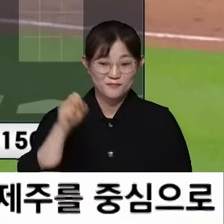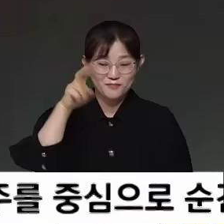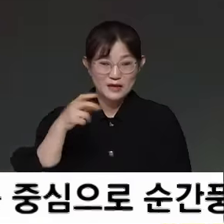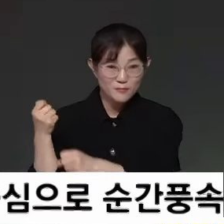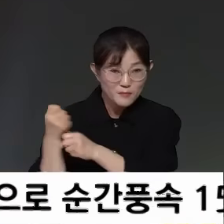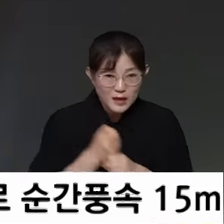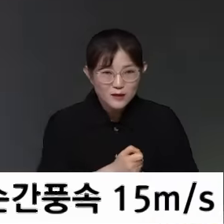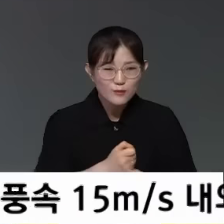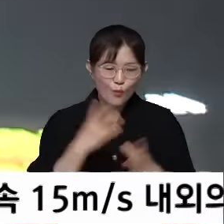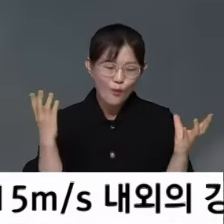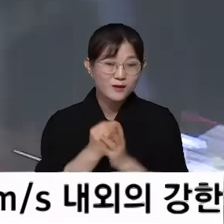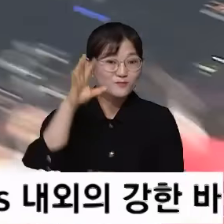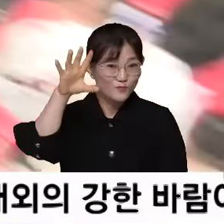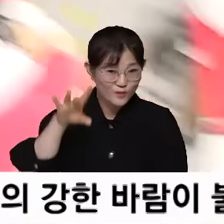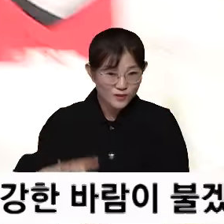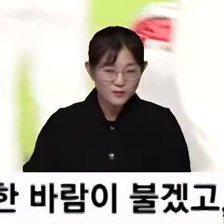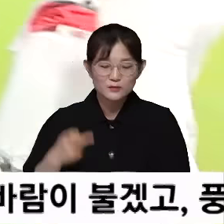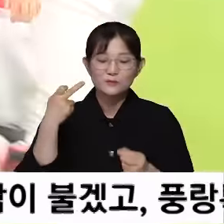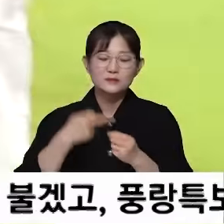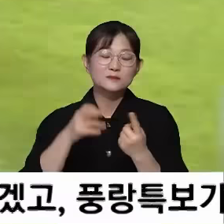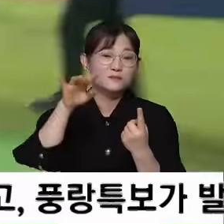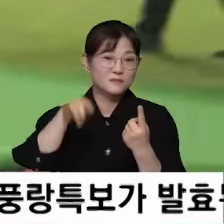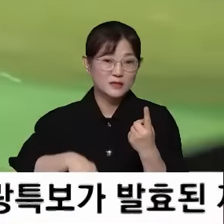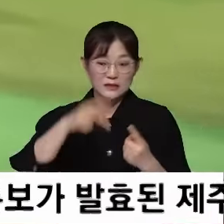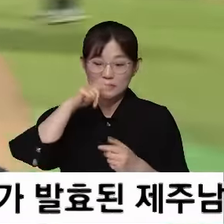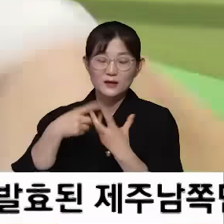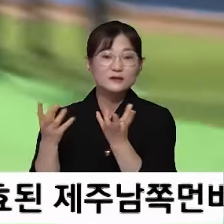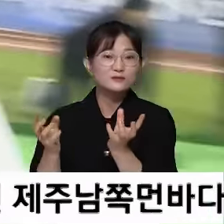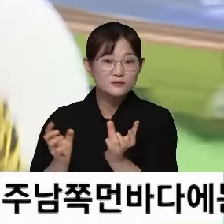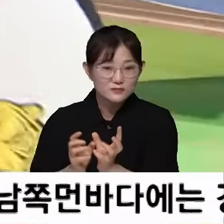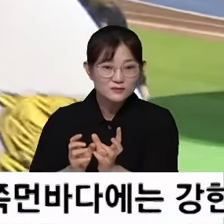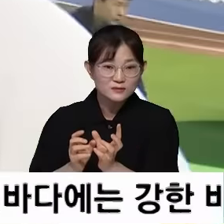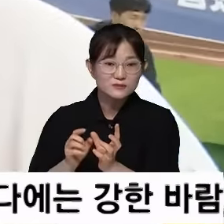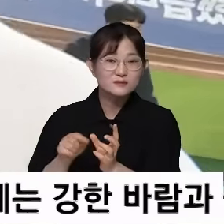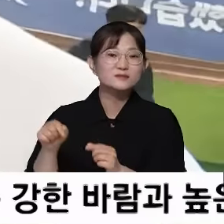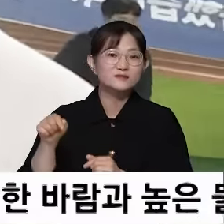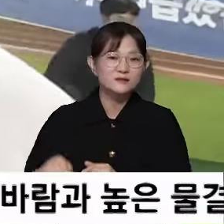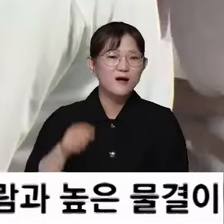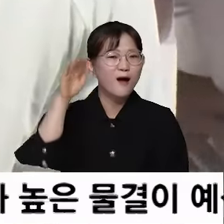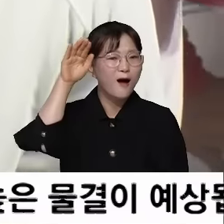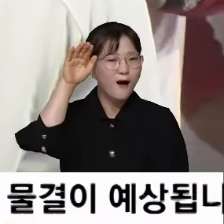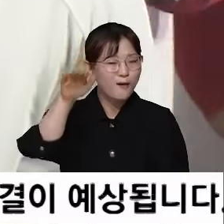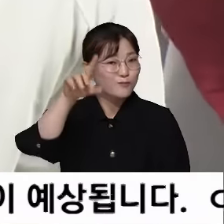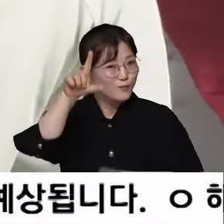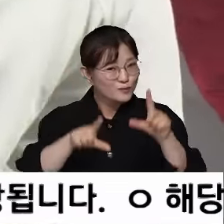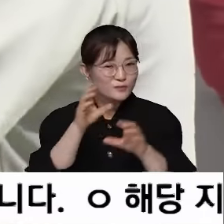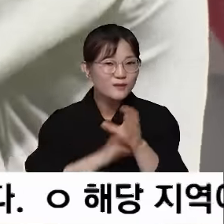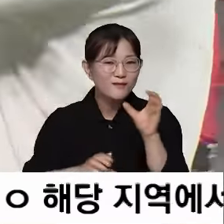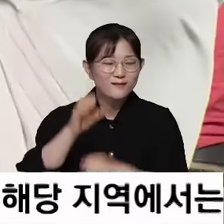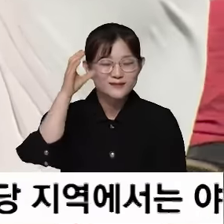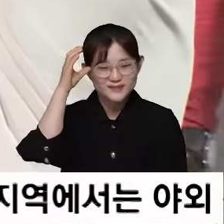조화로 12번째 한국 시리즈 우승을 일궈낸 기아 타이거즈가 향후 어떤 모습을